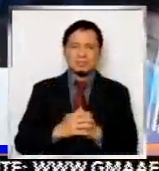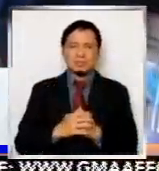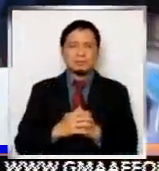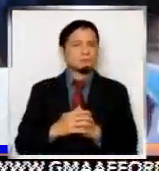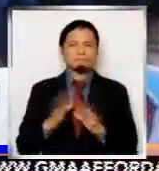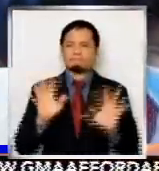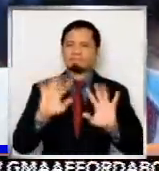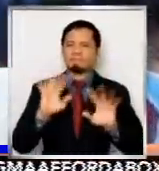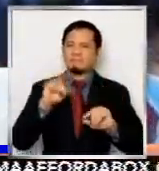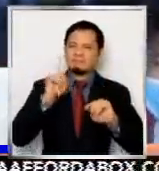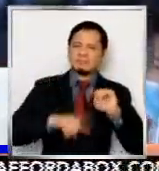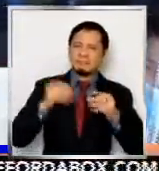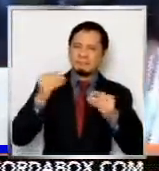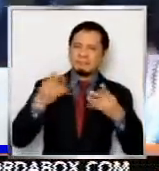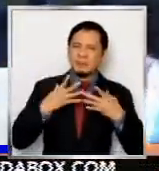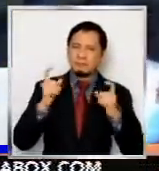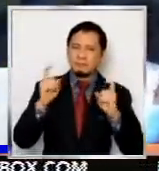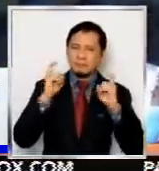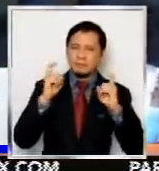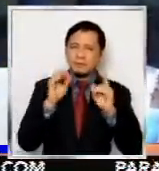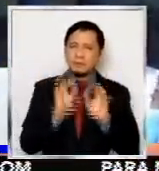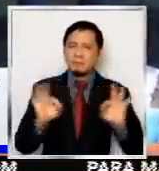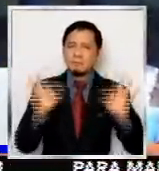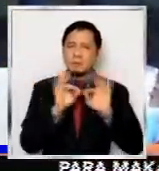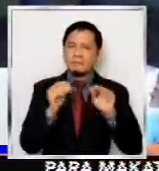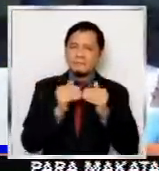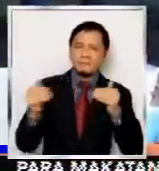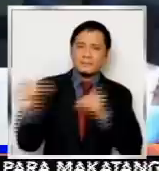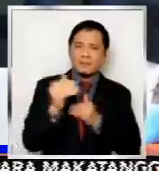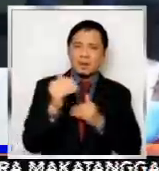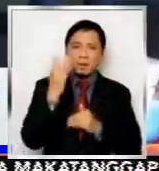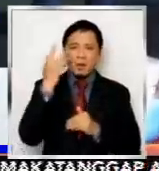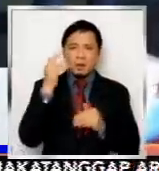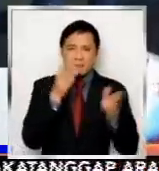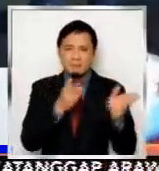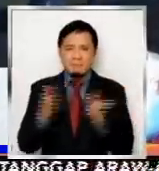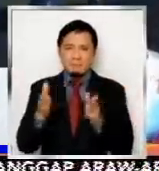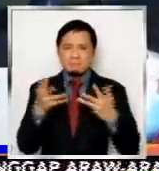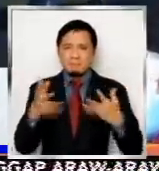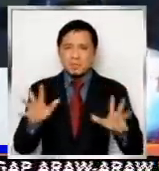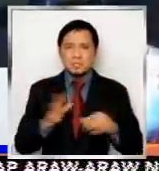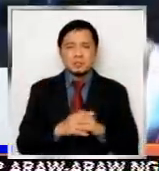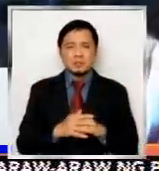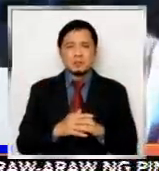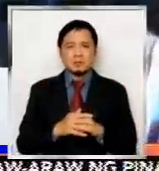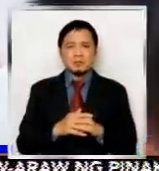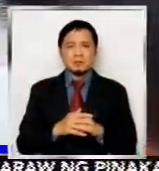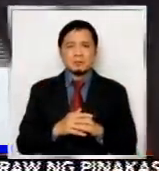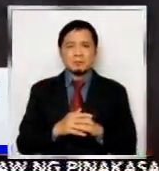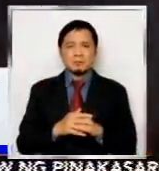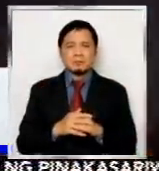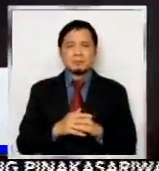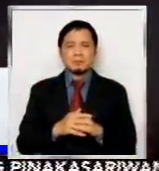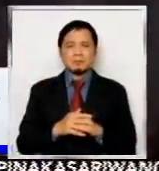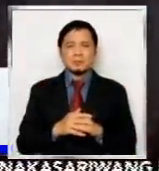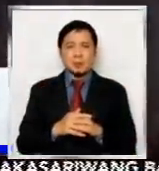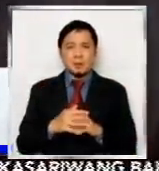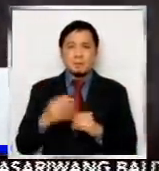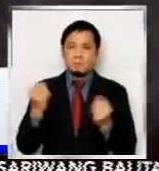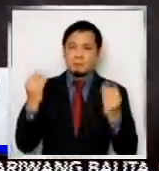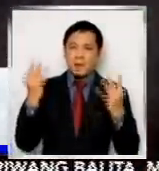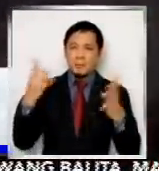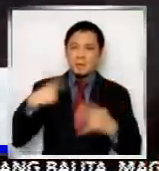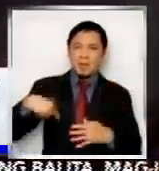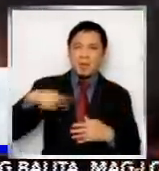muna nila, sana binigyan muna nila kami ng chance kasi maraming nawala sa amin.